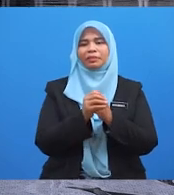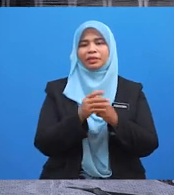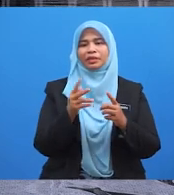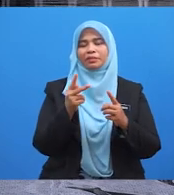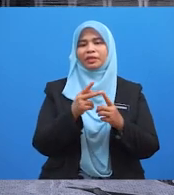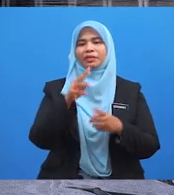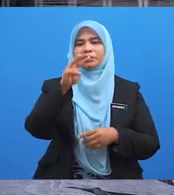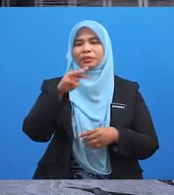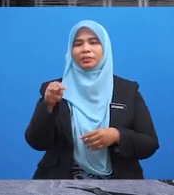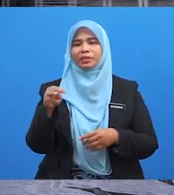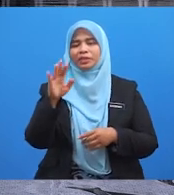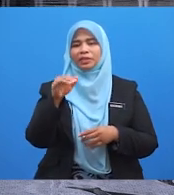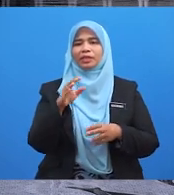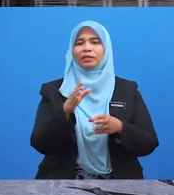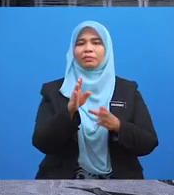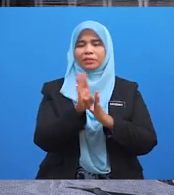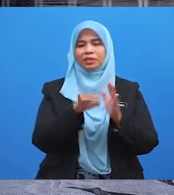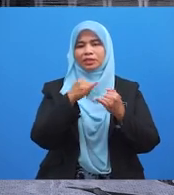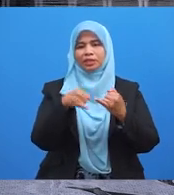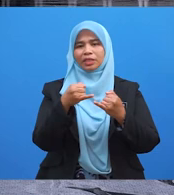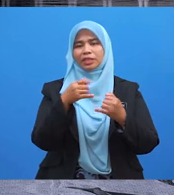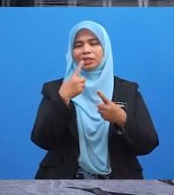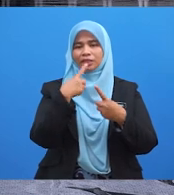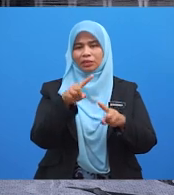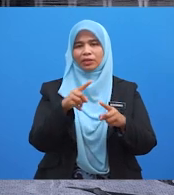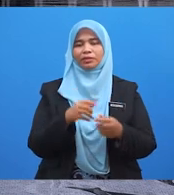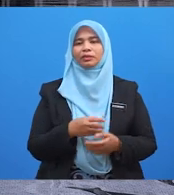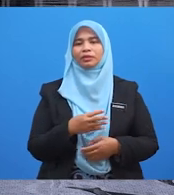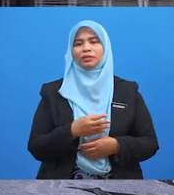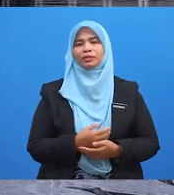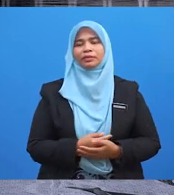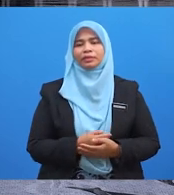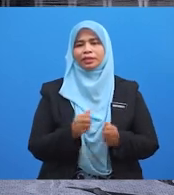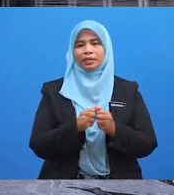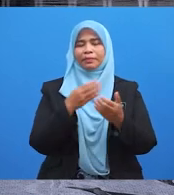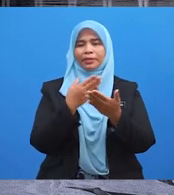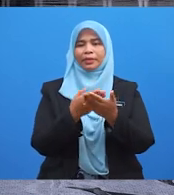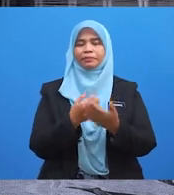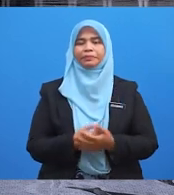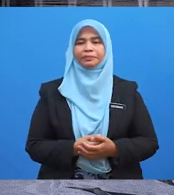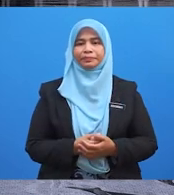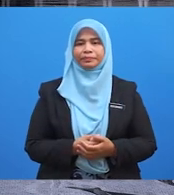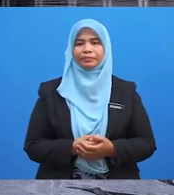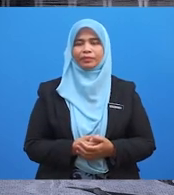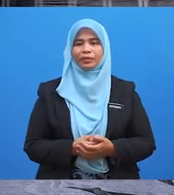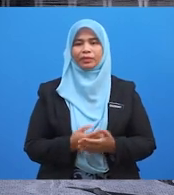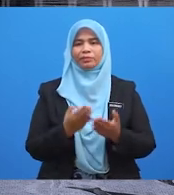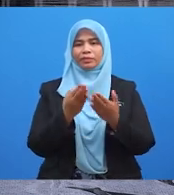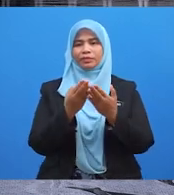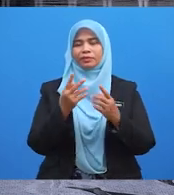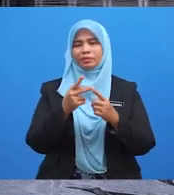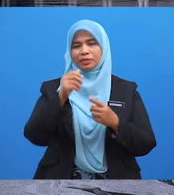tahniah kepada murid-murid yang berjaya menjawab dan berjaya menjawab dengan betul.